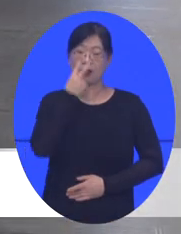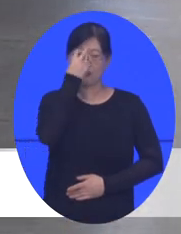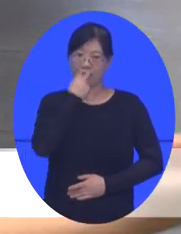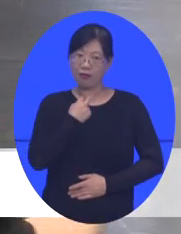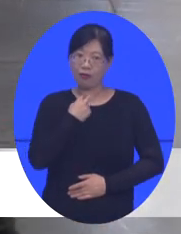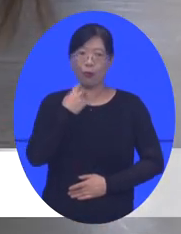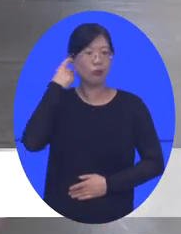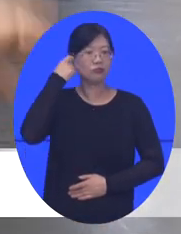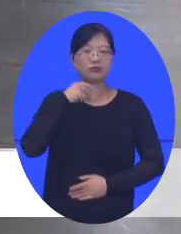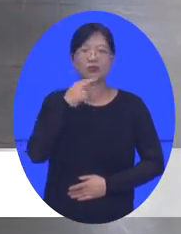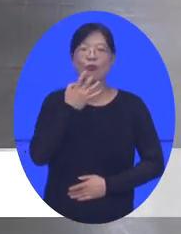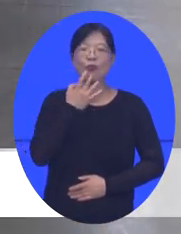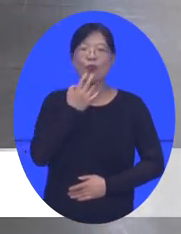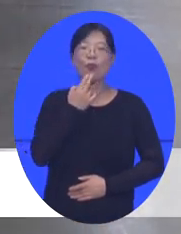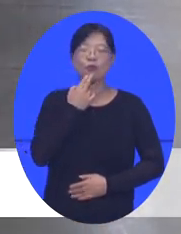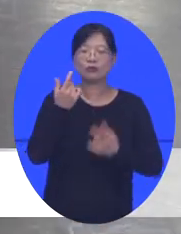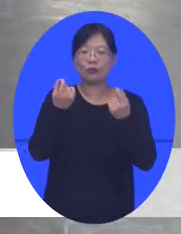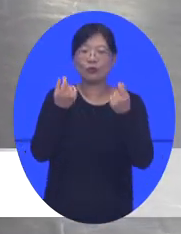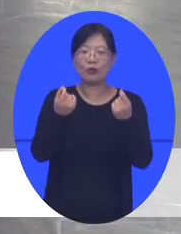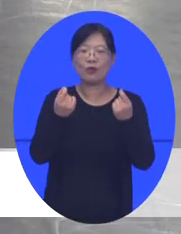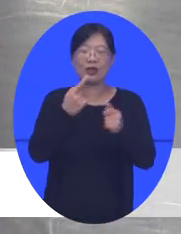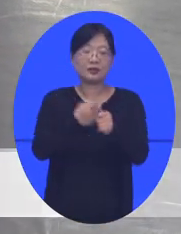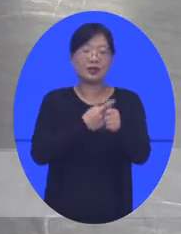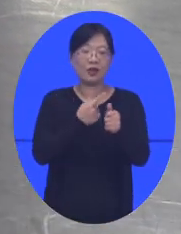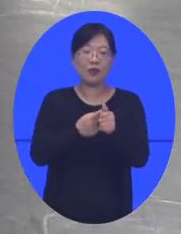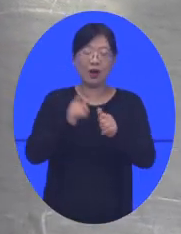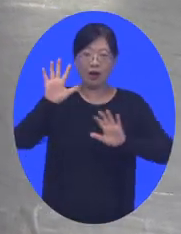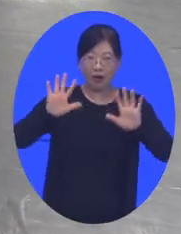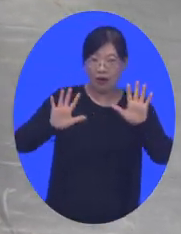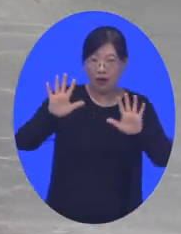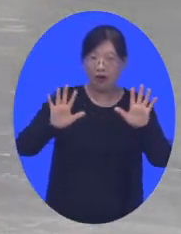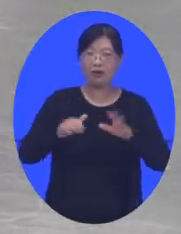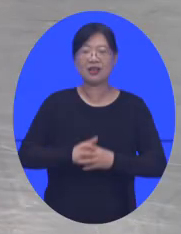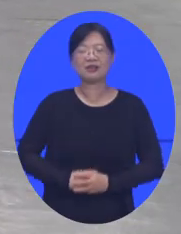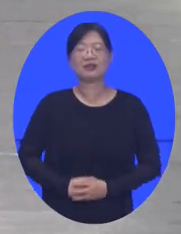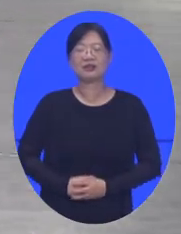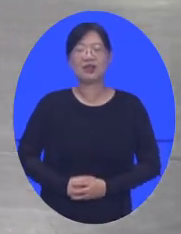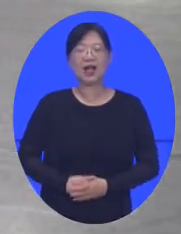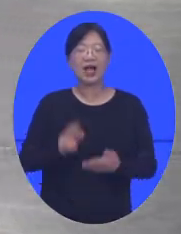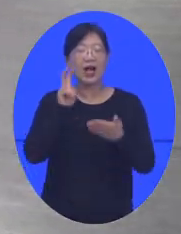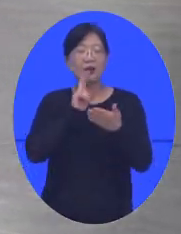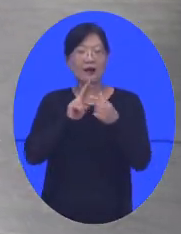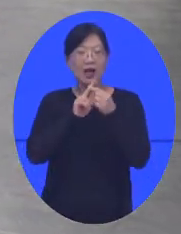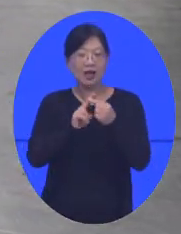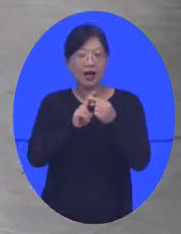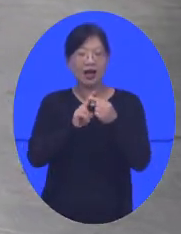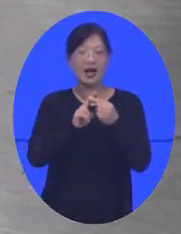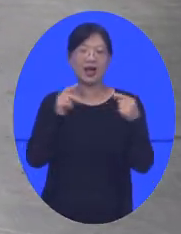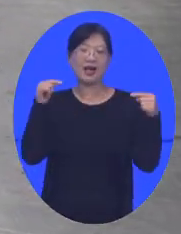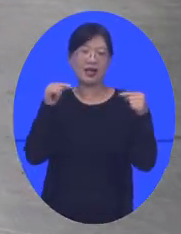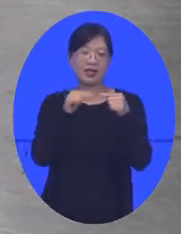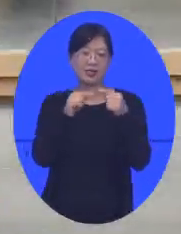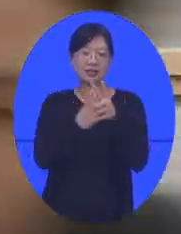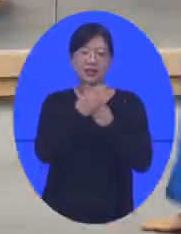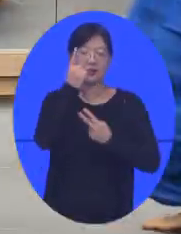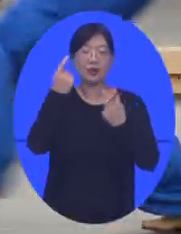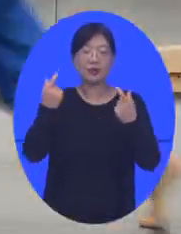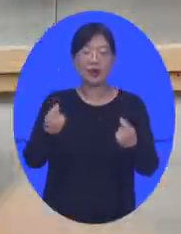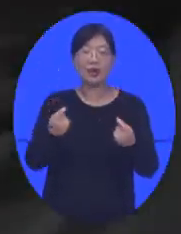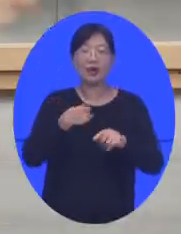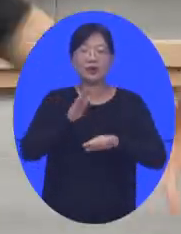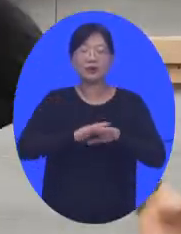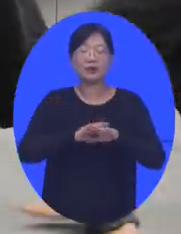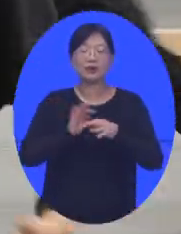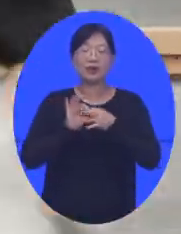앞이 보이지 않는다고 느껴지지 않을 만큼 자연스러운 동선과 동작, 마치 음악과 하나가 된 듯합니다.